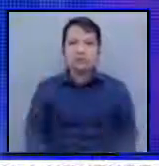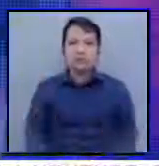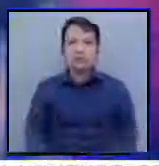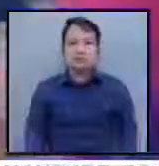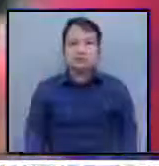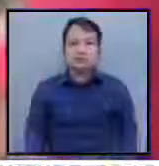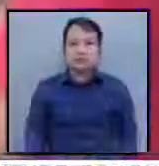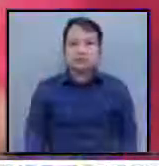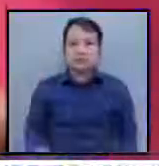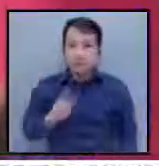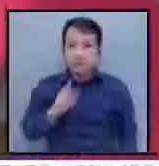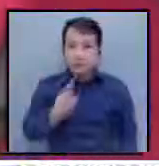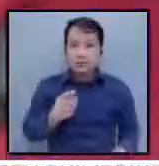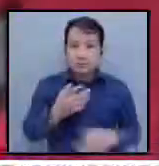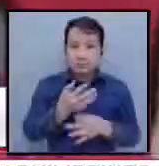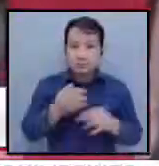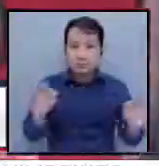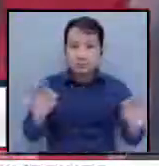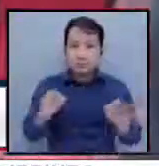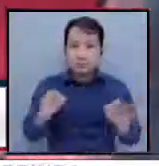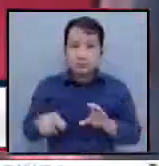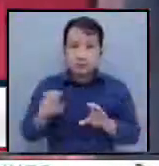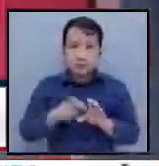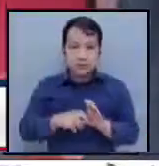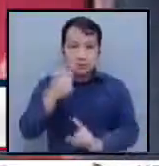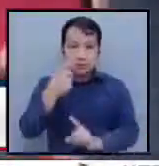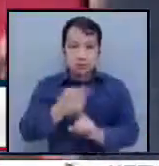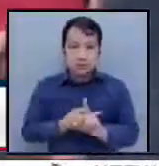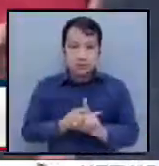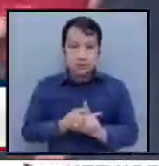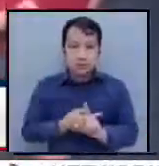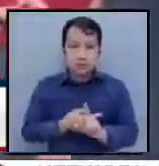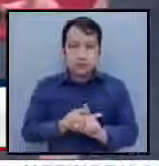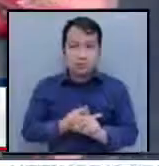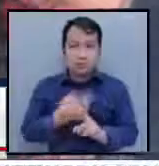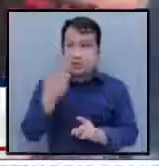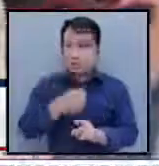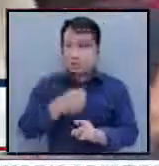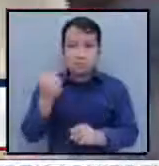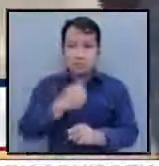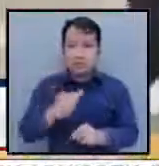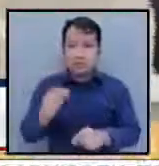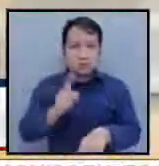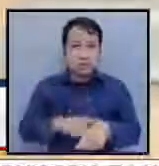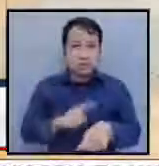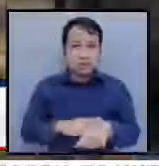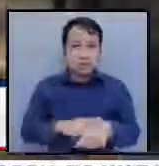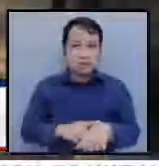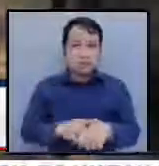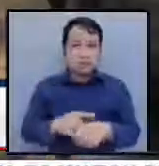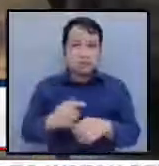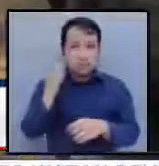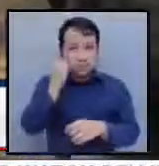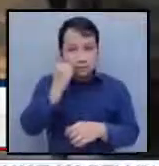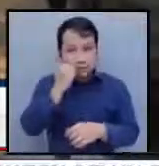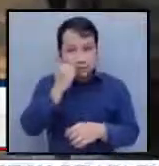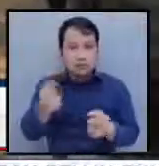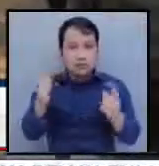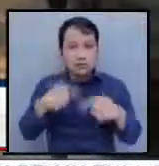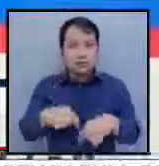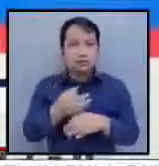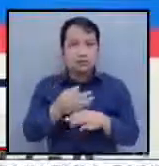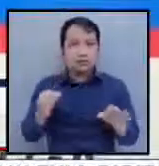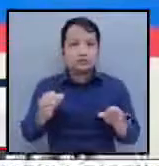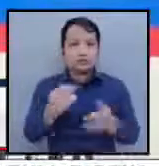Libreng sakay sa MRT sa loob ng isang buwan kahit sino, anumang oras at kahit pa araw-araw maliban sa Holy Week